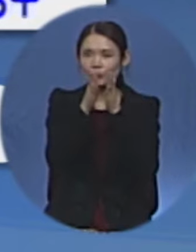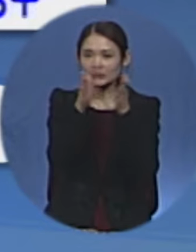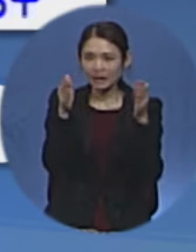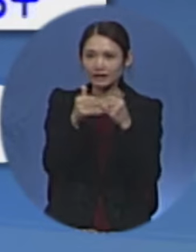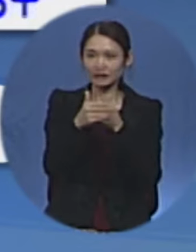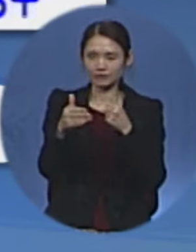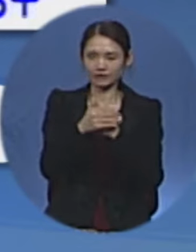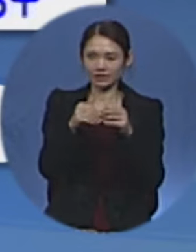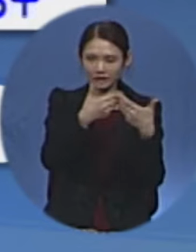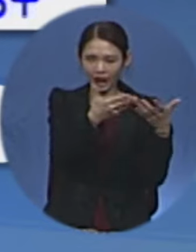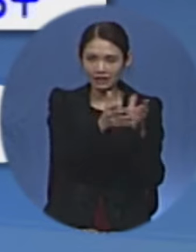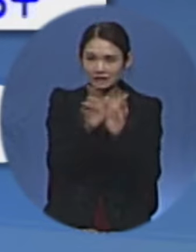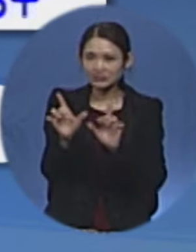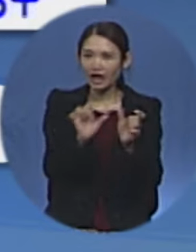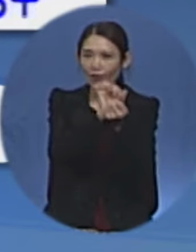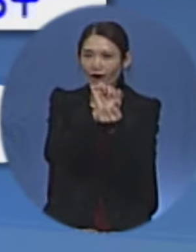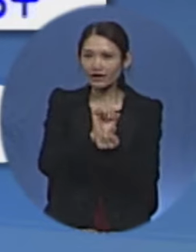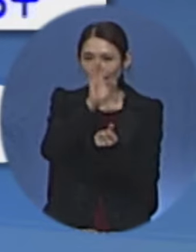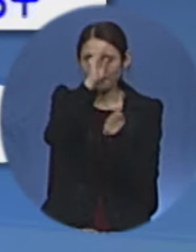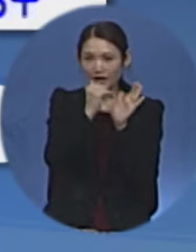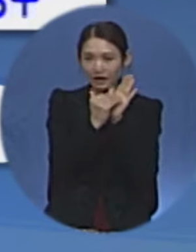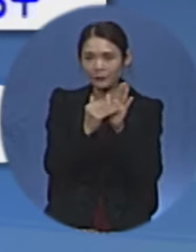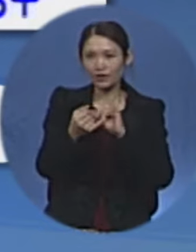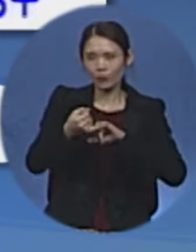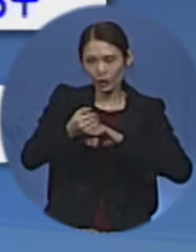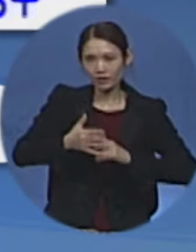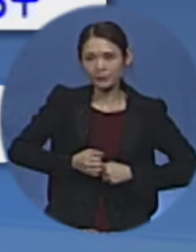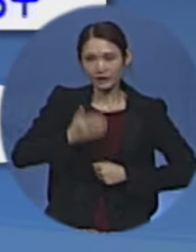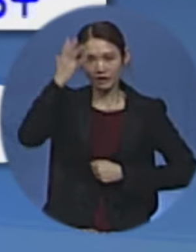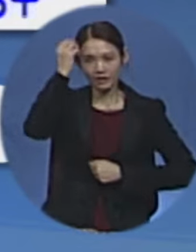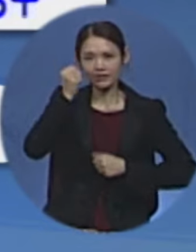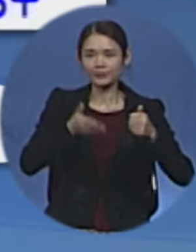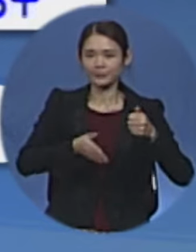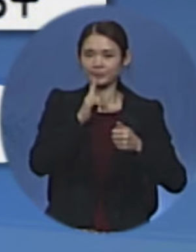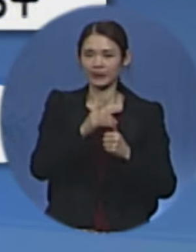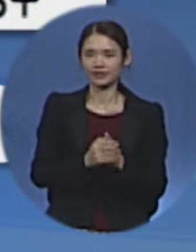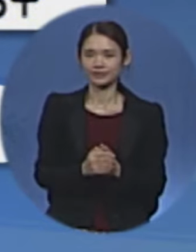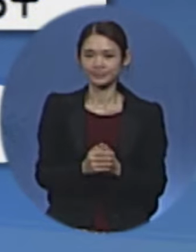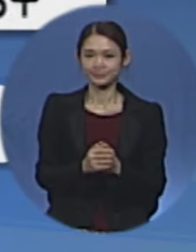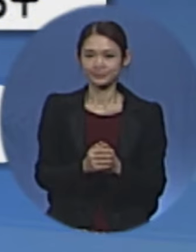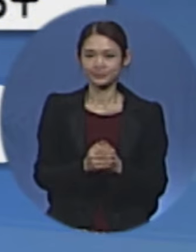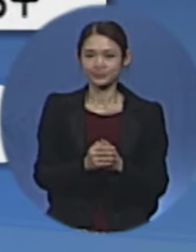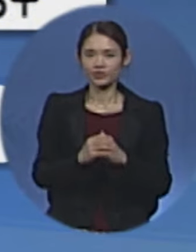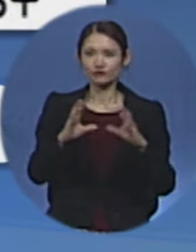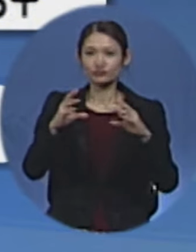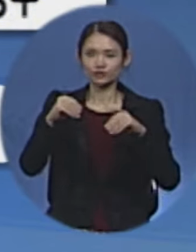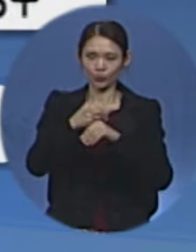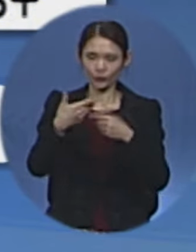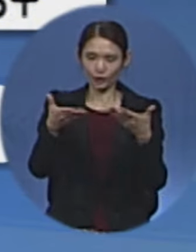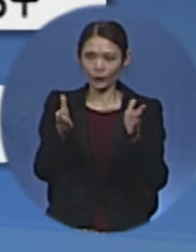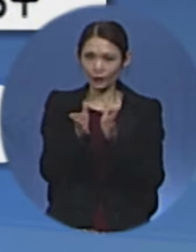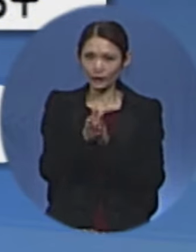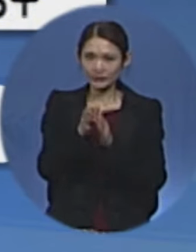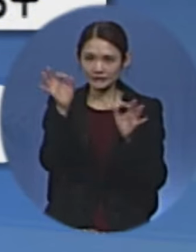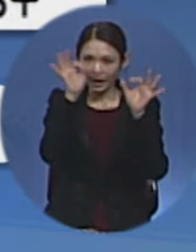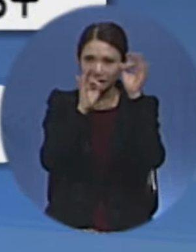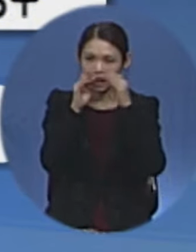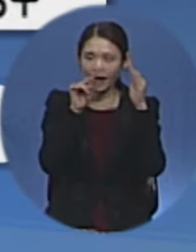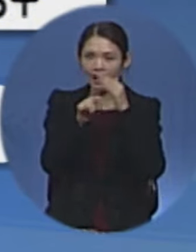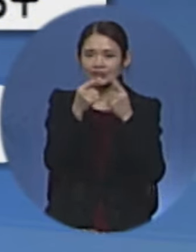따라 단체 생활 감염병 예방수칙을 실천할 것을 강조했습니다. 국토교통부가 찾아가는 대학과